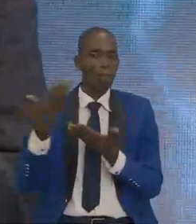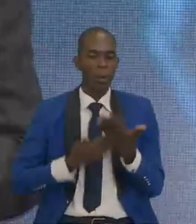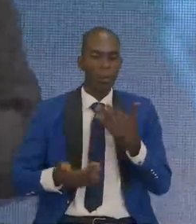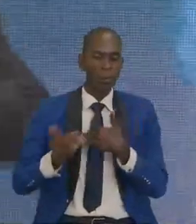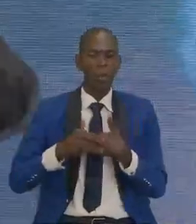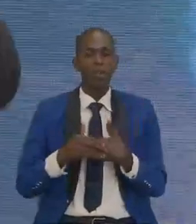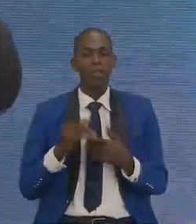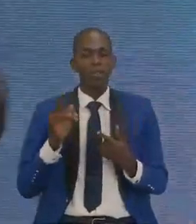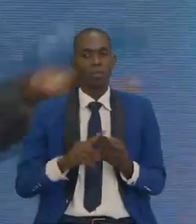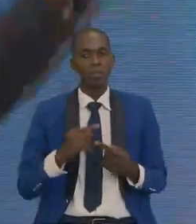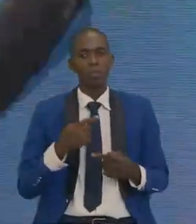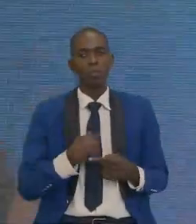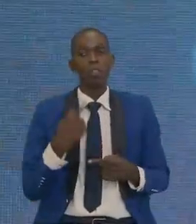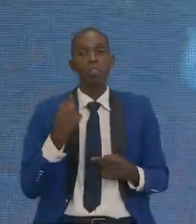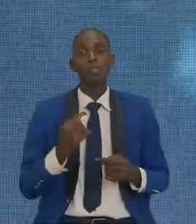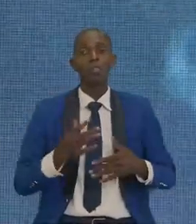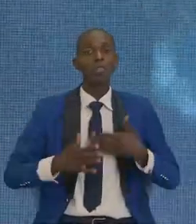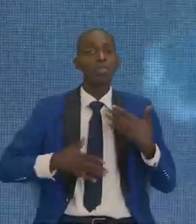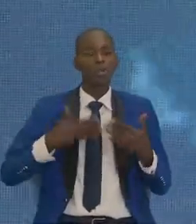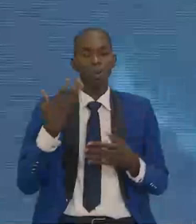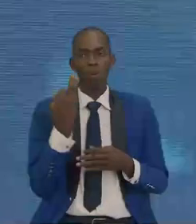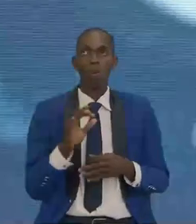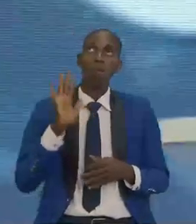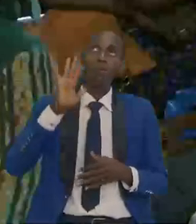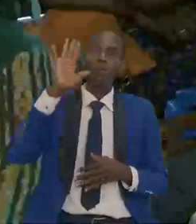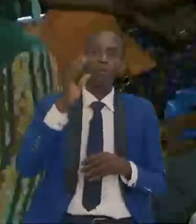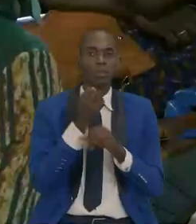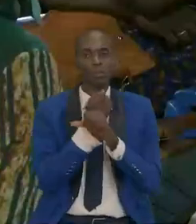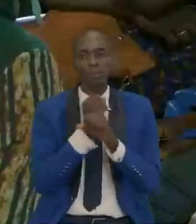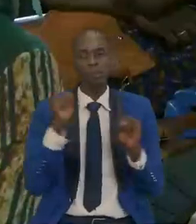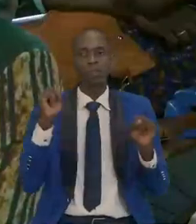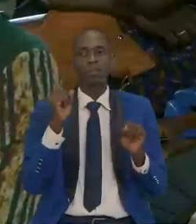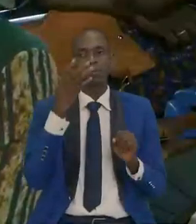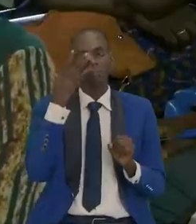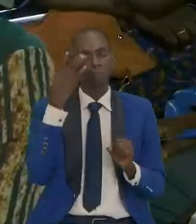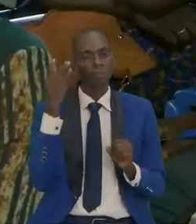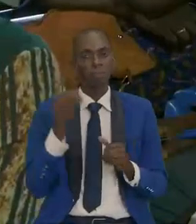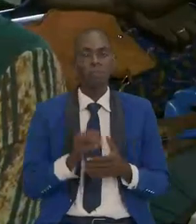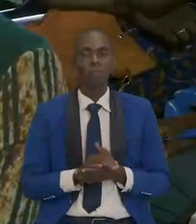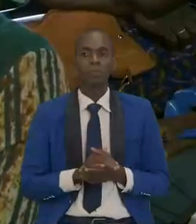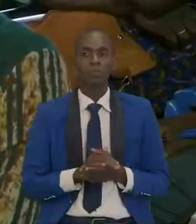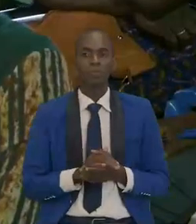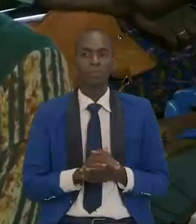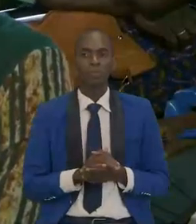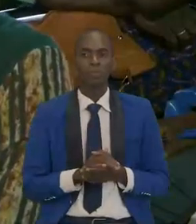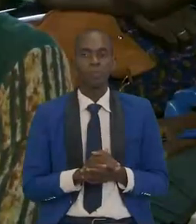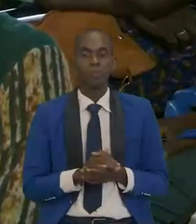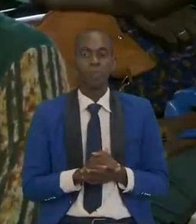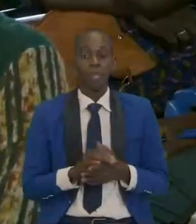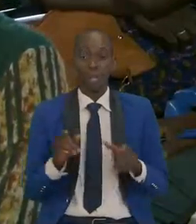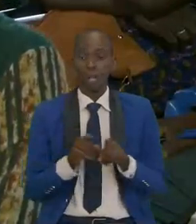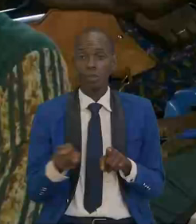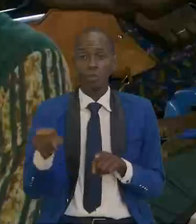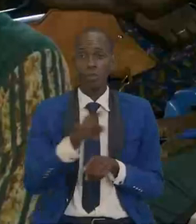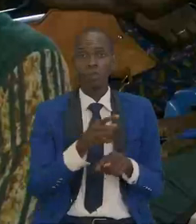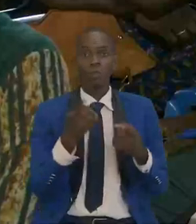l'ai. Et dit, rends-moi, retourne-moi cela, rends-moi. Rends-moi la joie